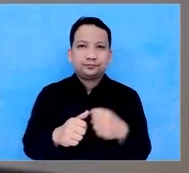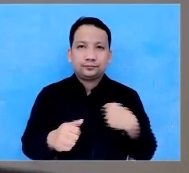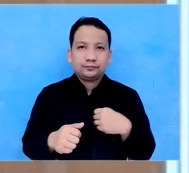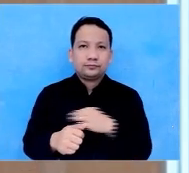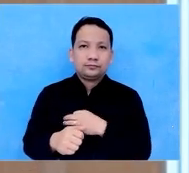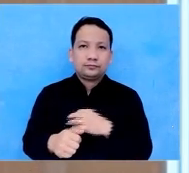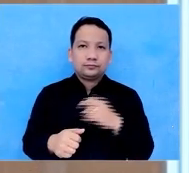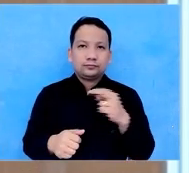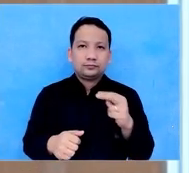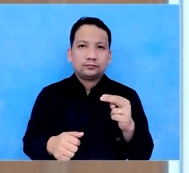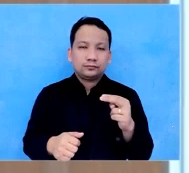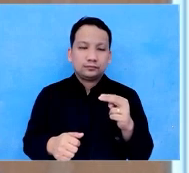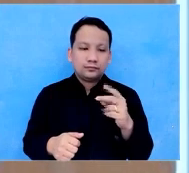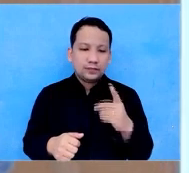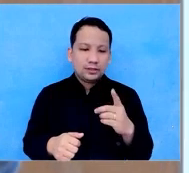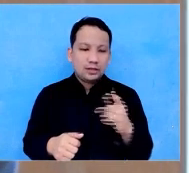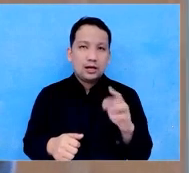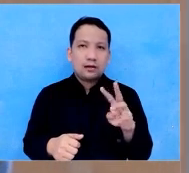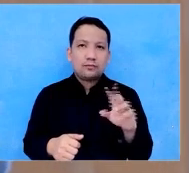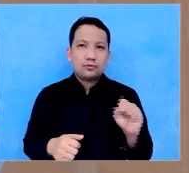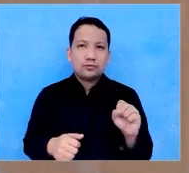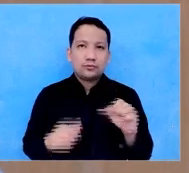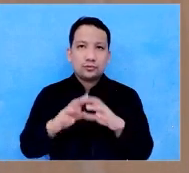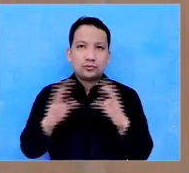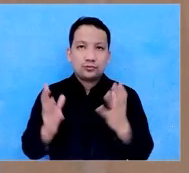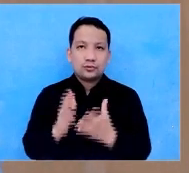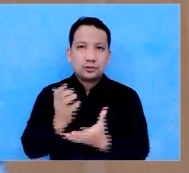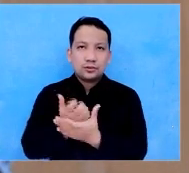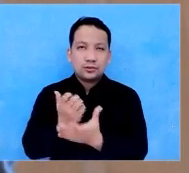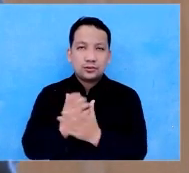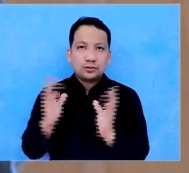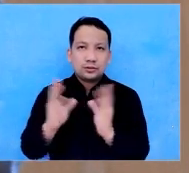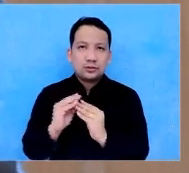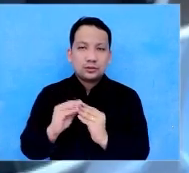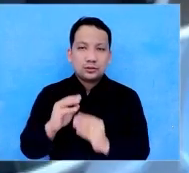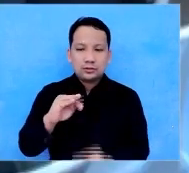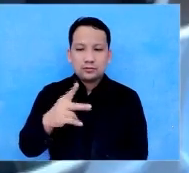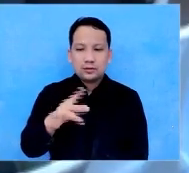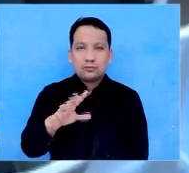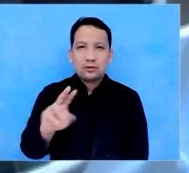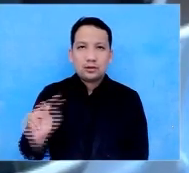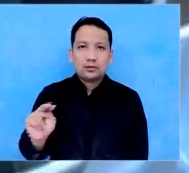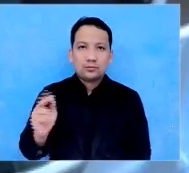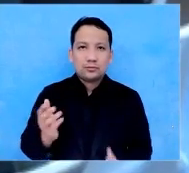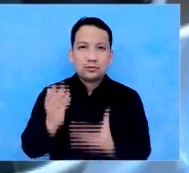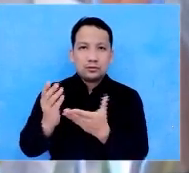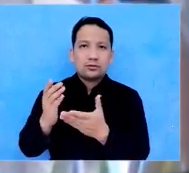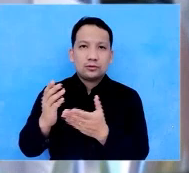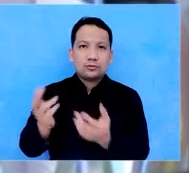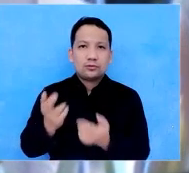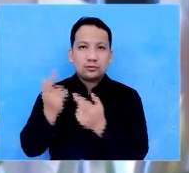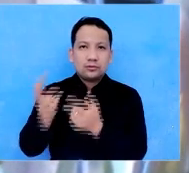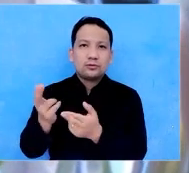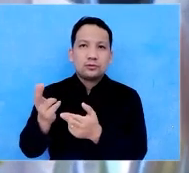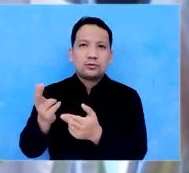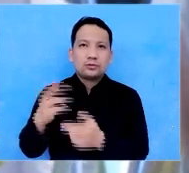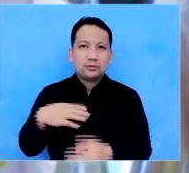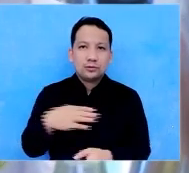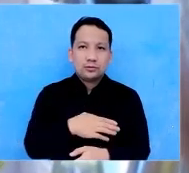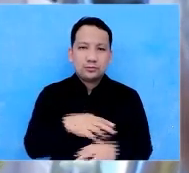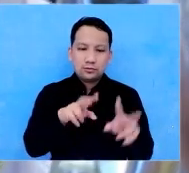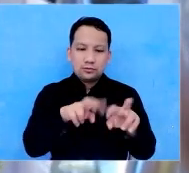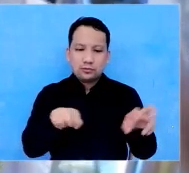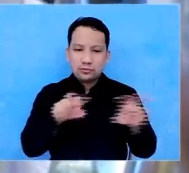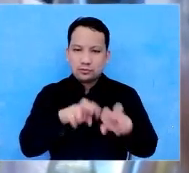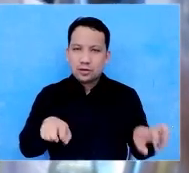Davos, Switzerland para sa World Economic Forum, sinabi ng makabayan Black na balak nilang maghain ng resolusyon sa Kamara para imbestigahan